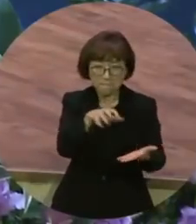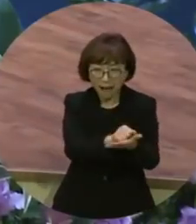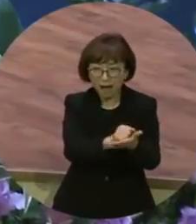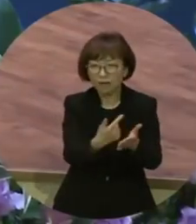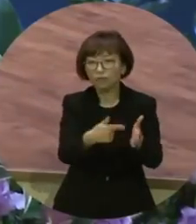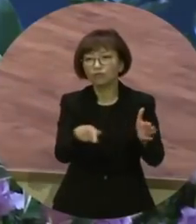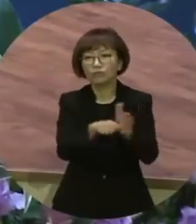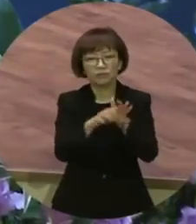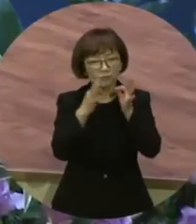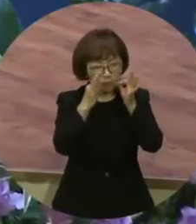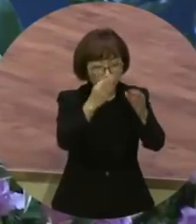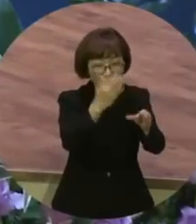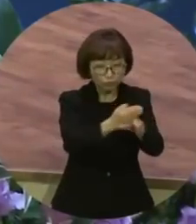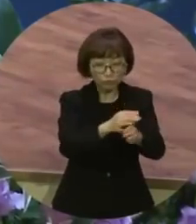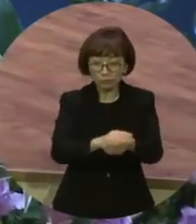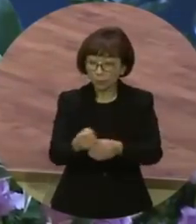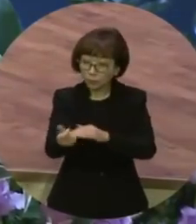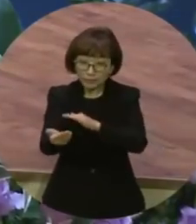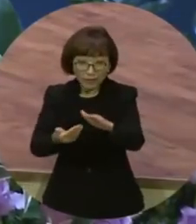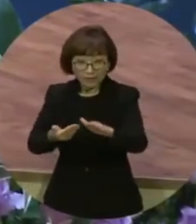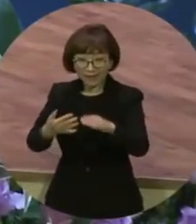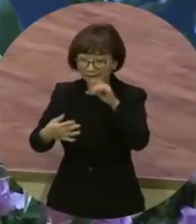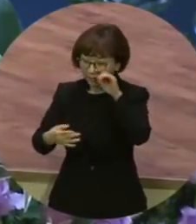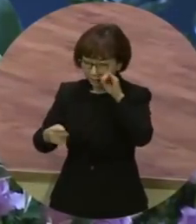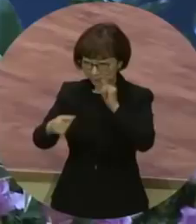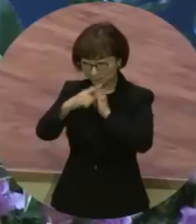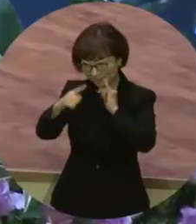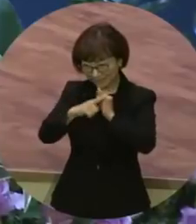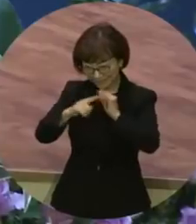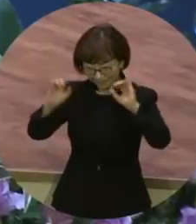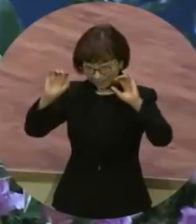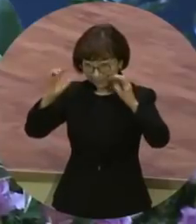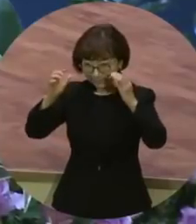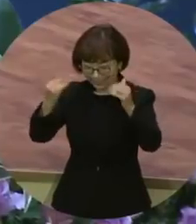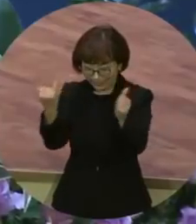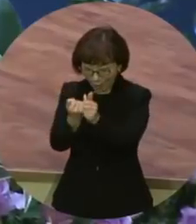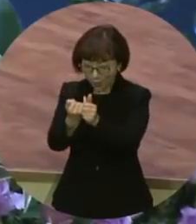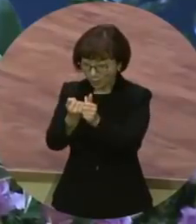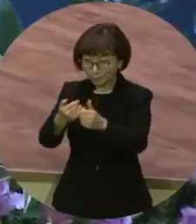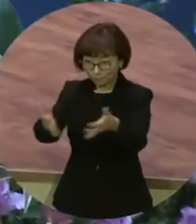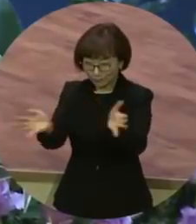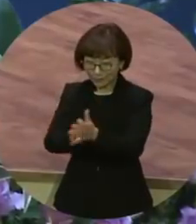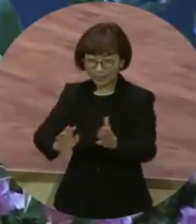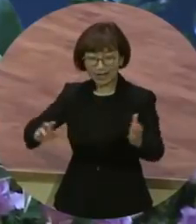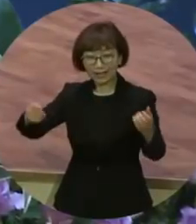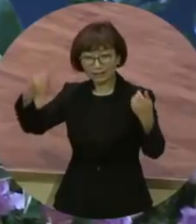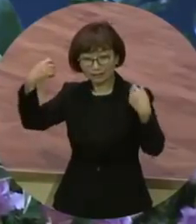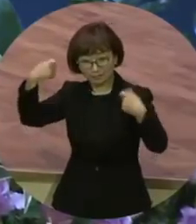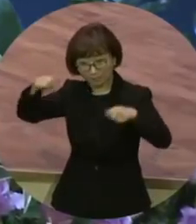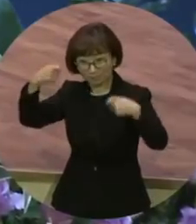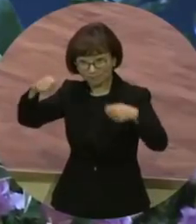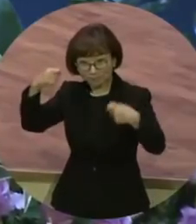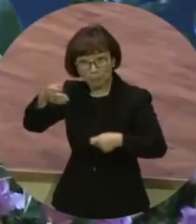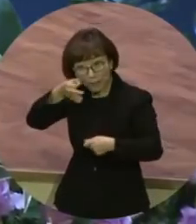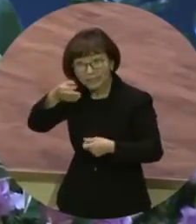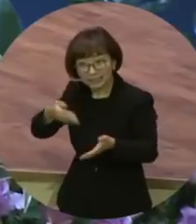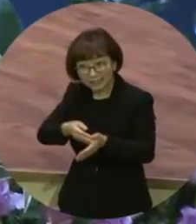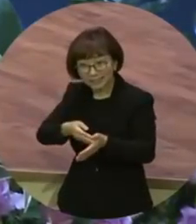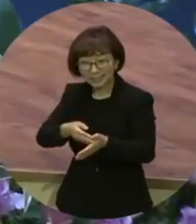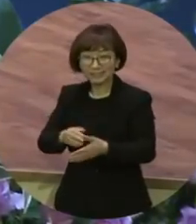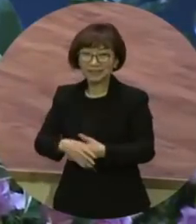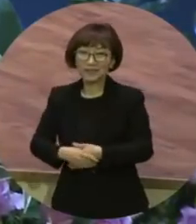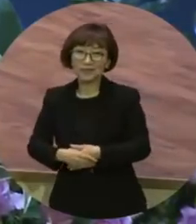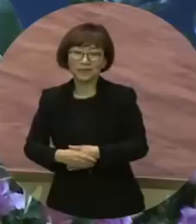했지만요. 왜 그렇게 후대들이 무너지느냐? 그들이 만군의 여호와 율법을 버린다.